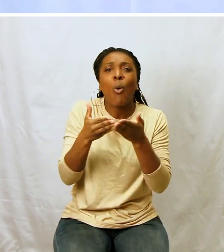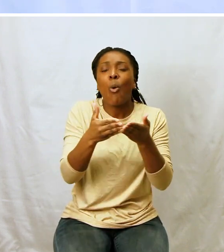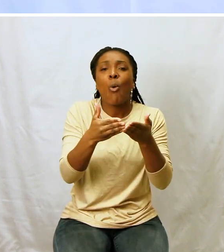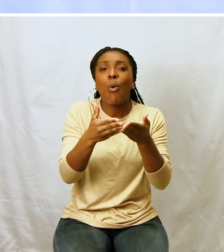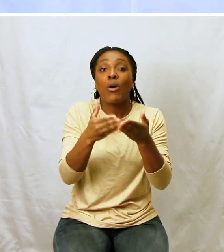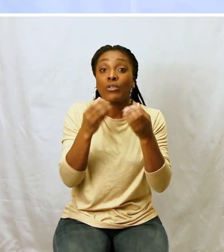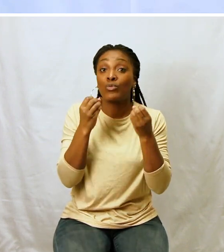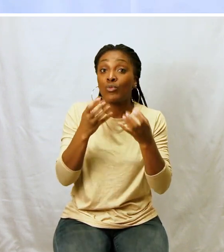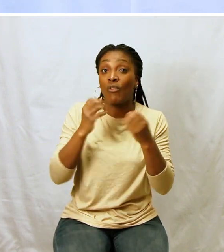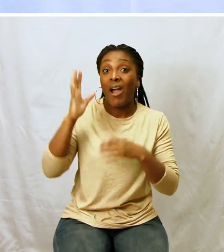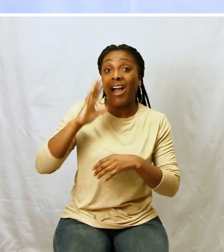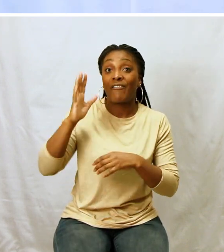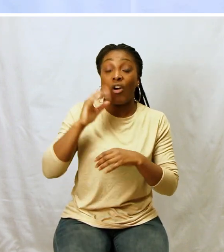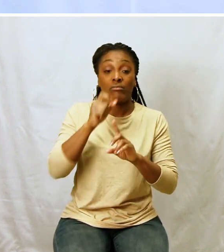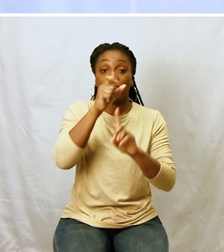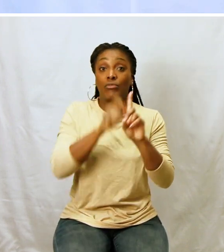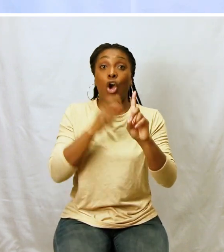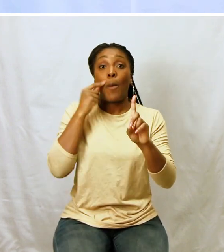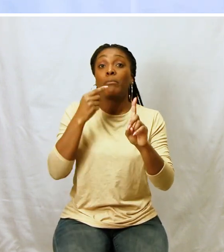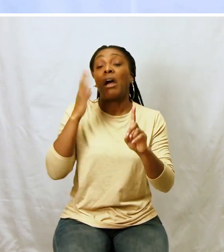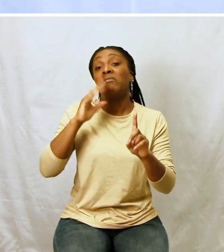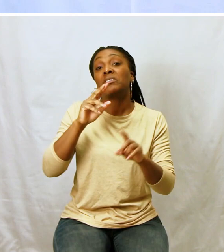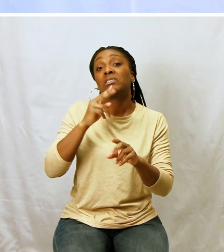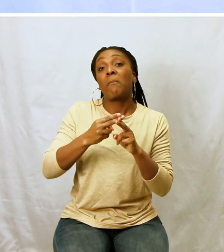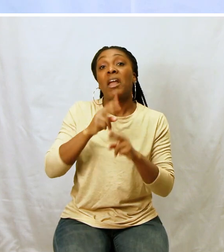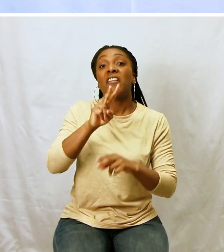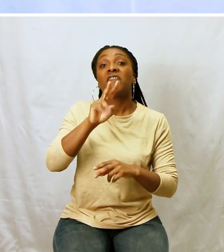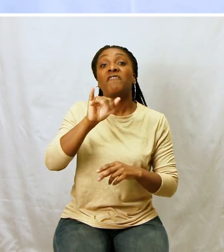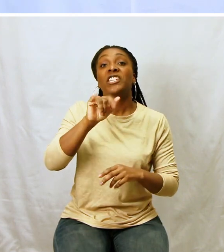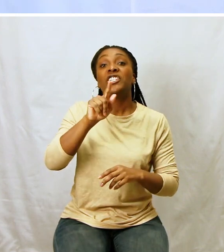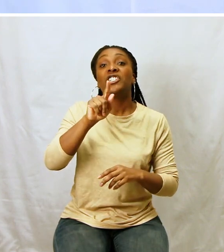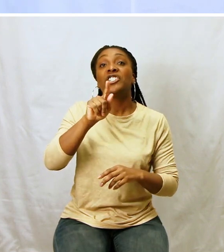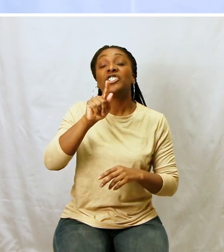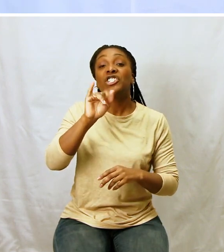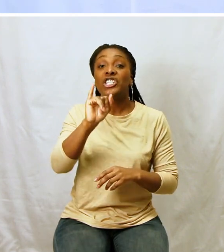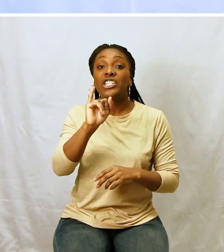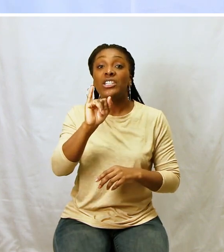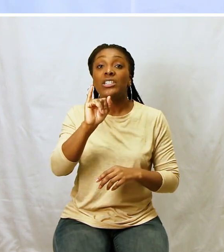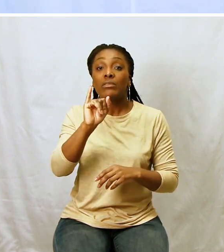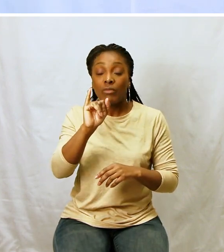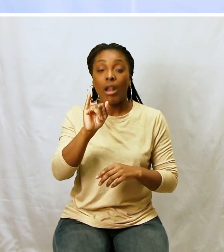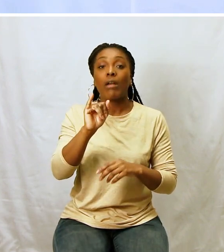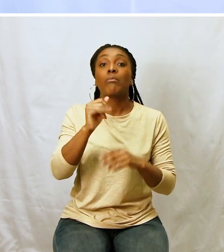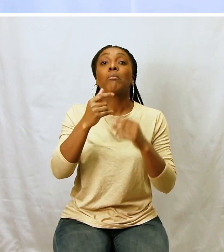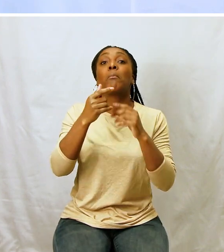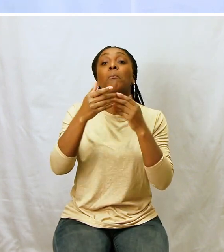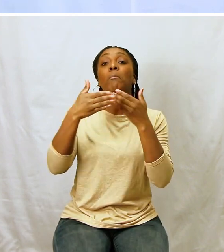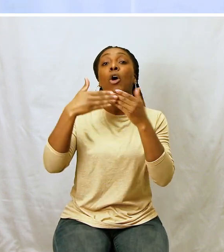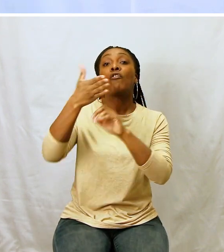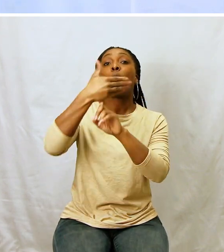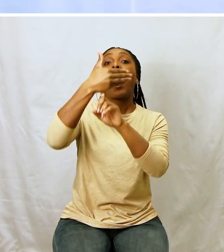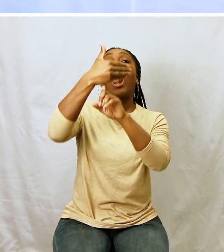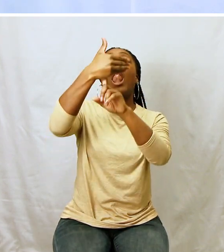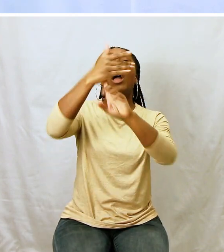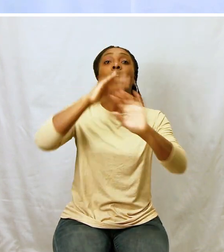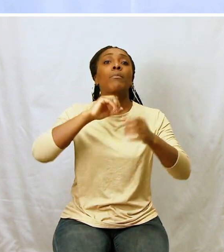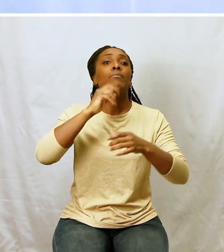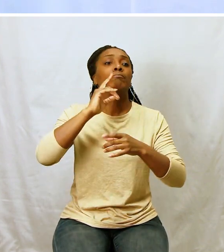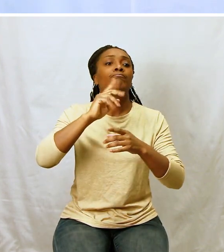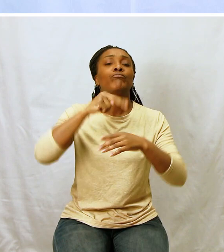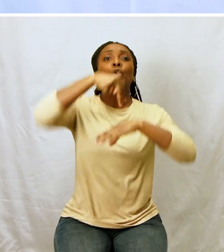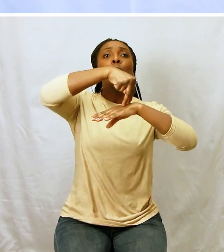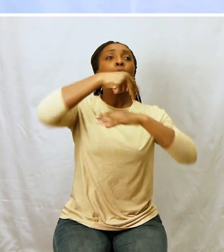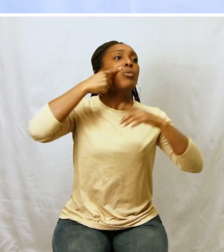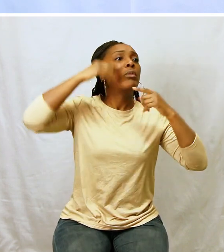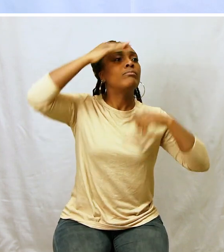on plaçait un homme qui s'appelait la vigie tout en haut des mâts, des voiliers par exemple, pour voir loin en fait ce